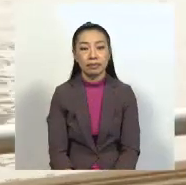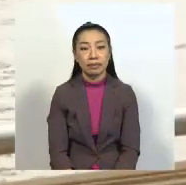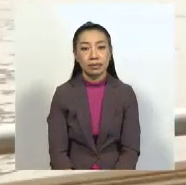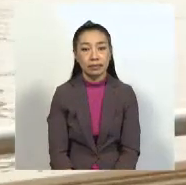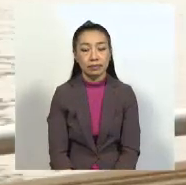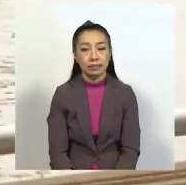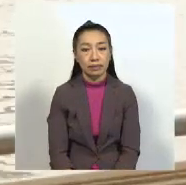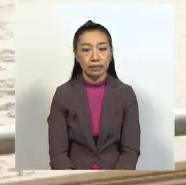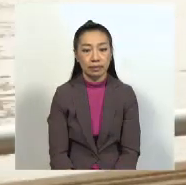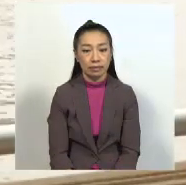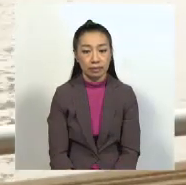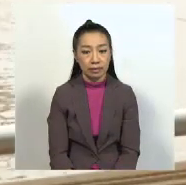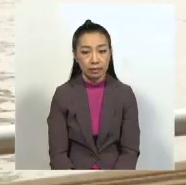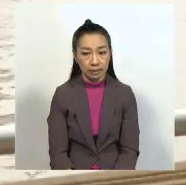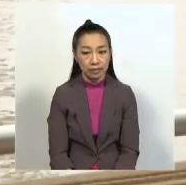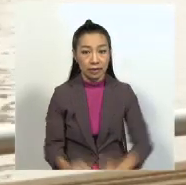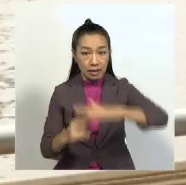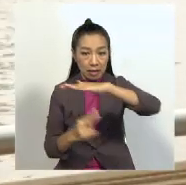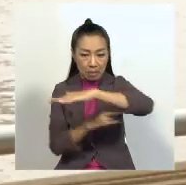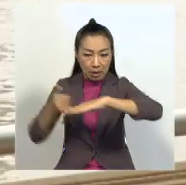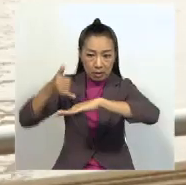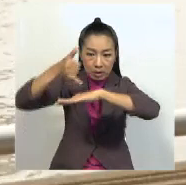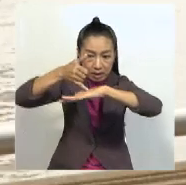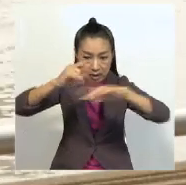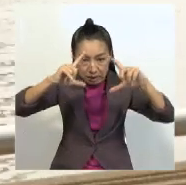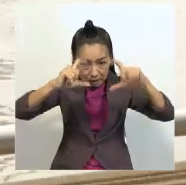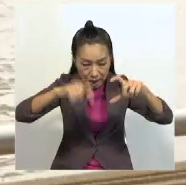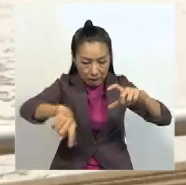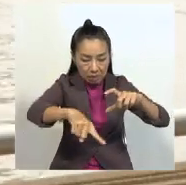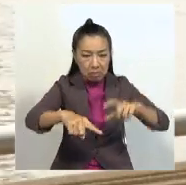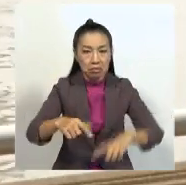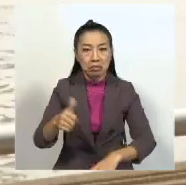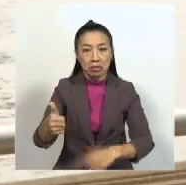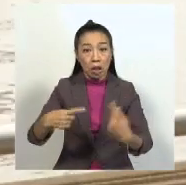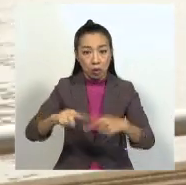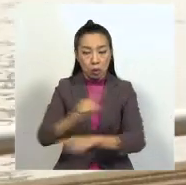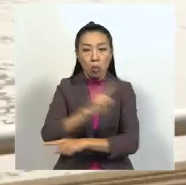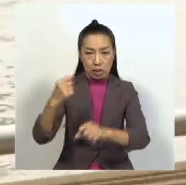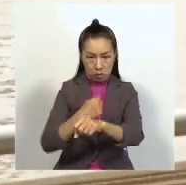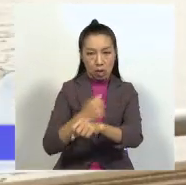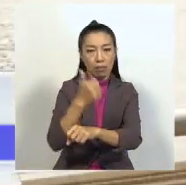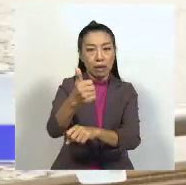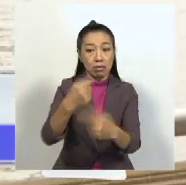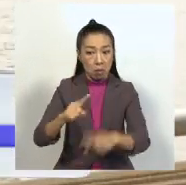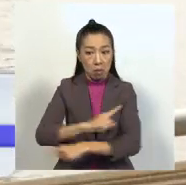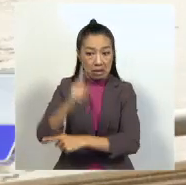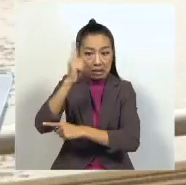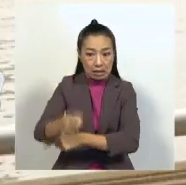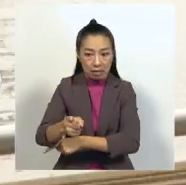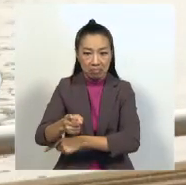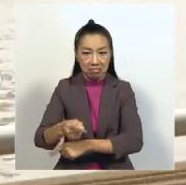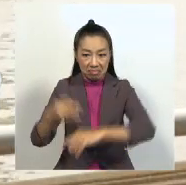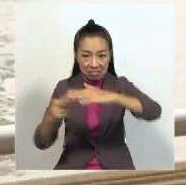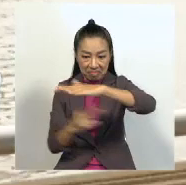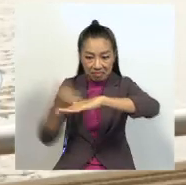ส่วนการถ่ายภาพบนสะพานช่างภาพสามารถขึ้นไปถ่ายภาพได้เฉพาะในวันซ้อมเท่านั้นเนื่องจากว่าในวันพระราช